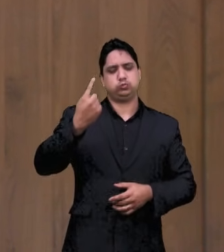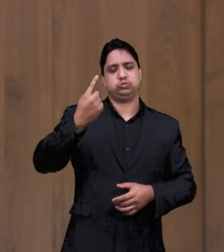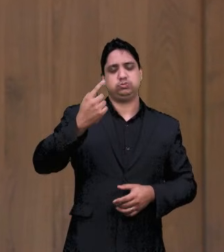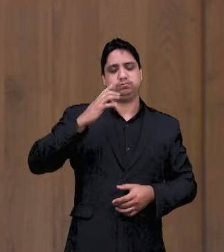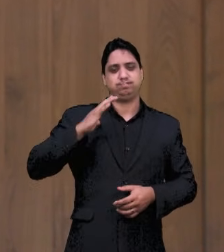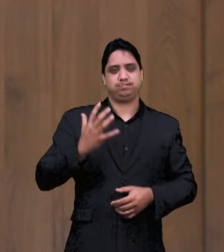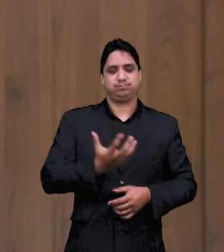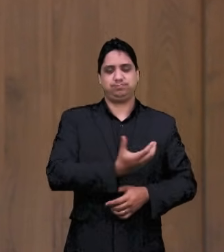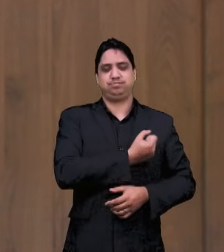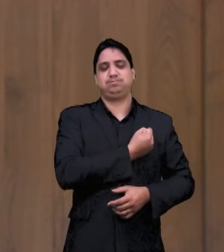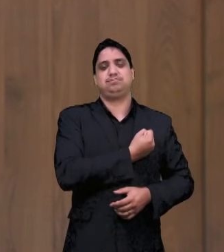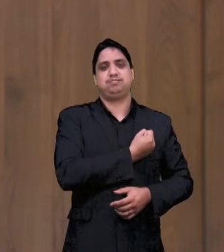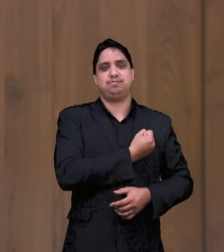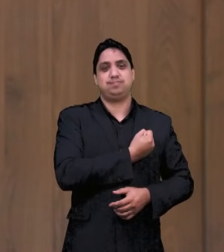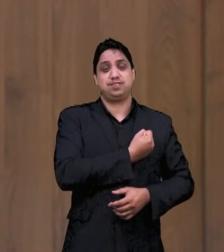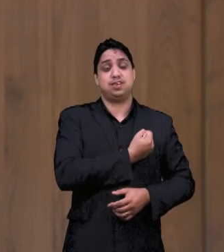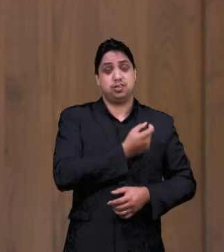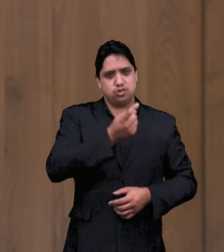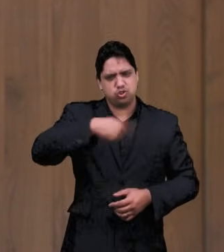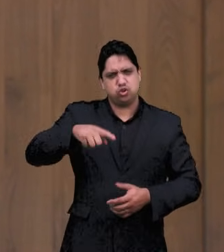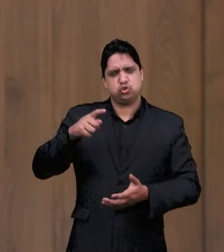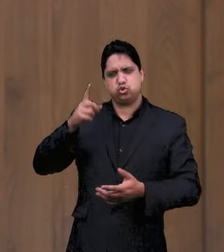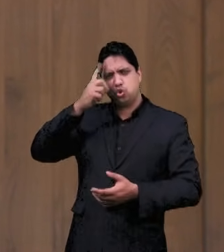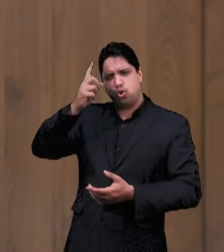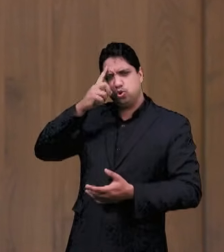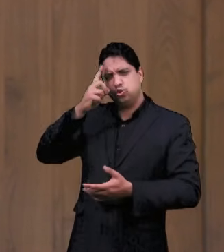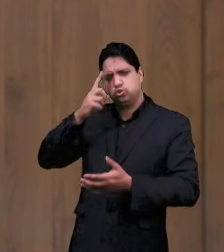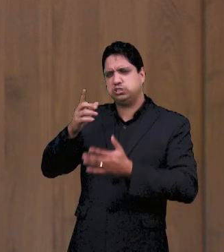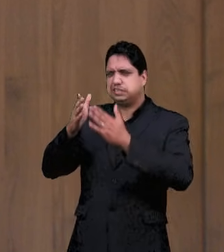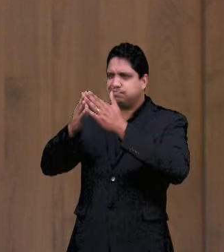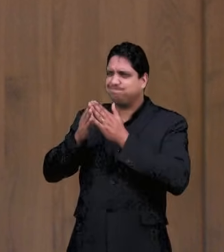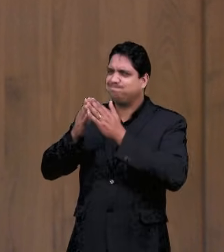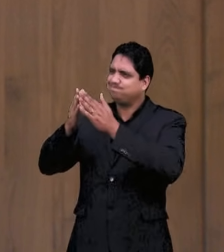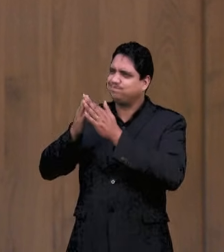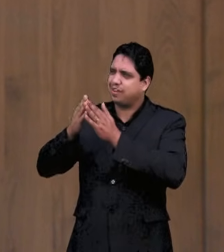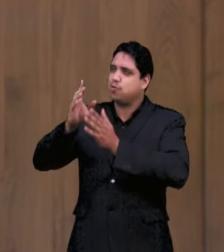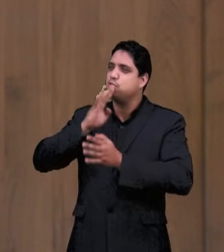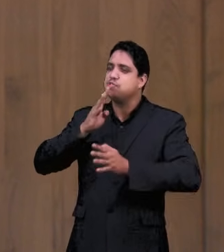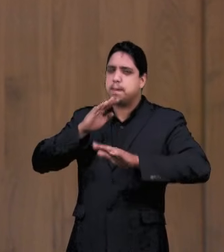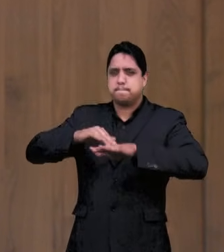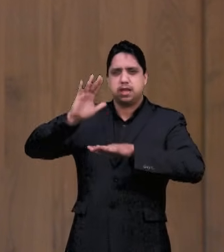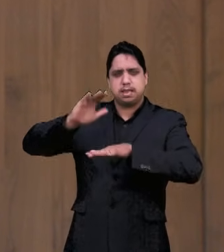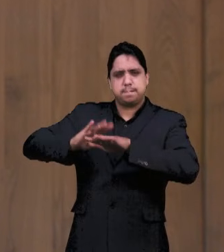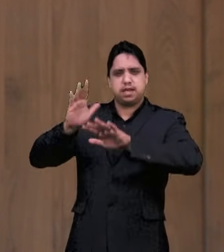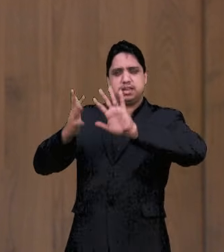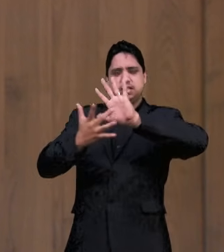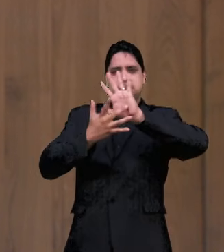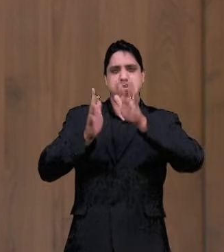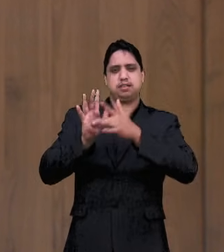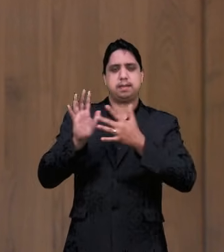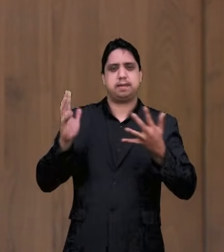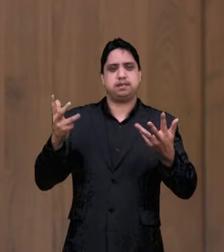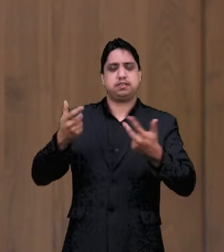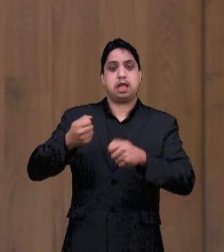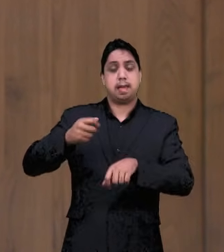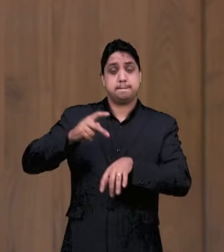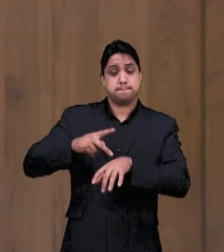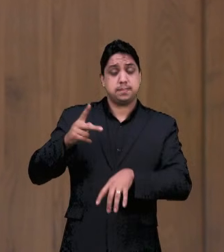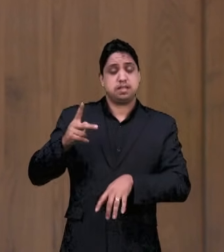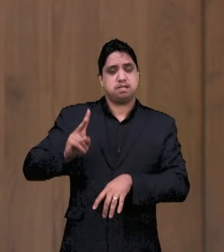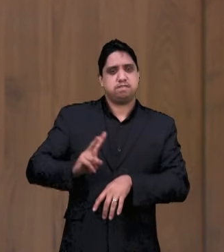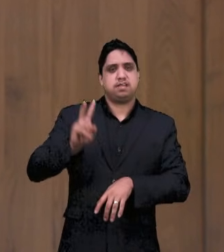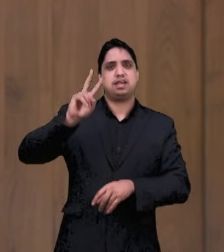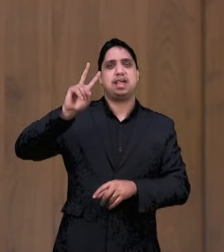seul sauveur. Nous allons chercher chaque jour à connaître davantage sur ce Jésus merveilleux, la perle de grand